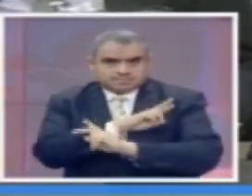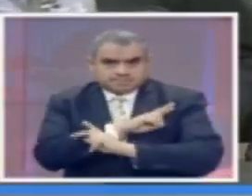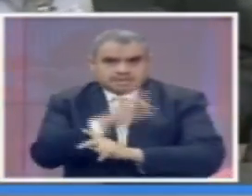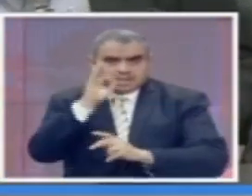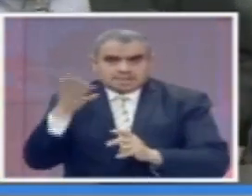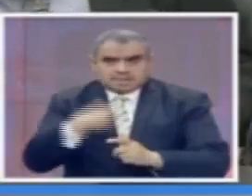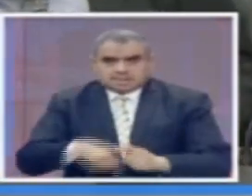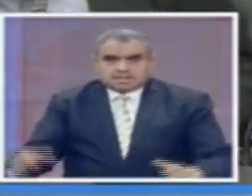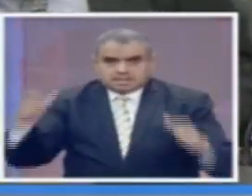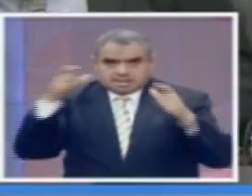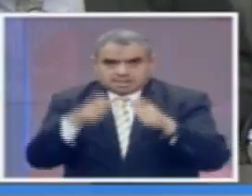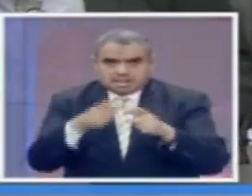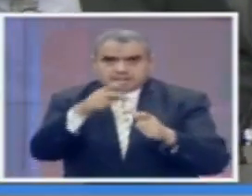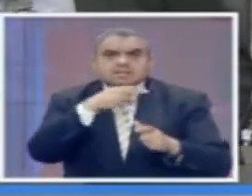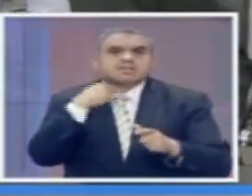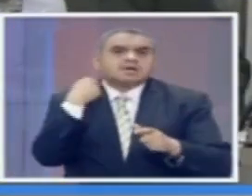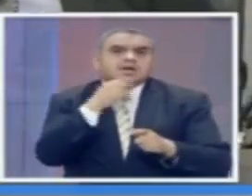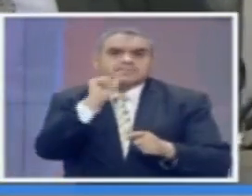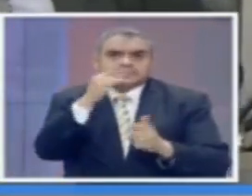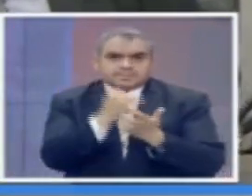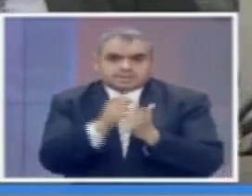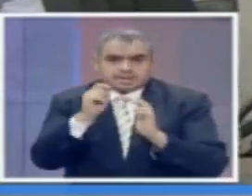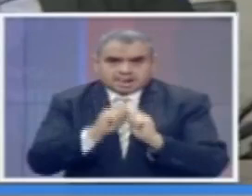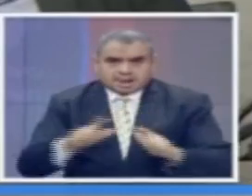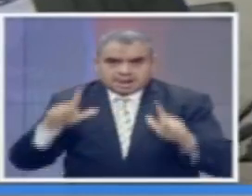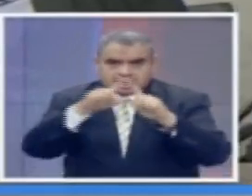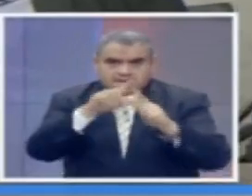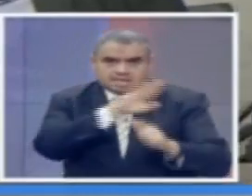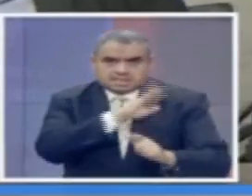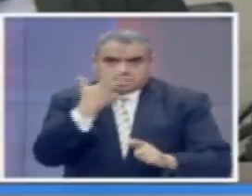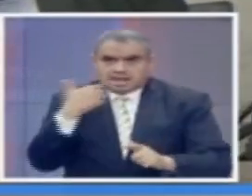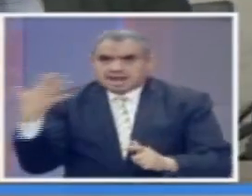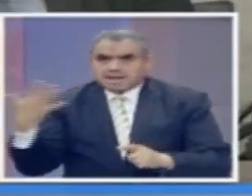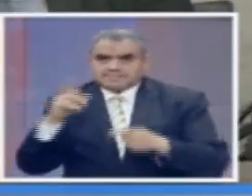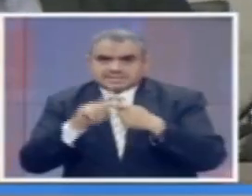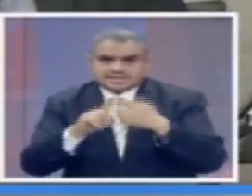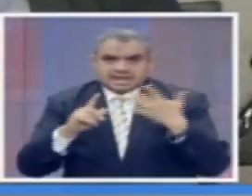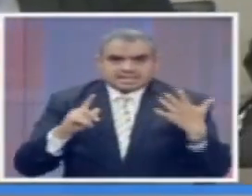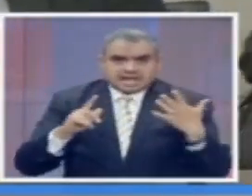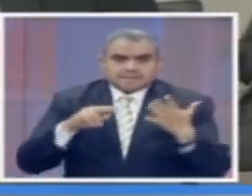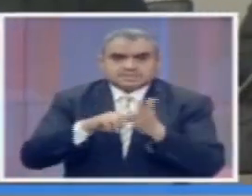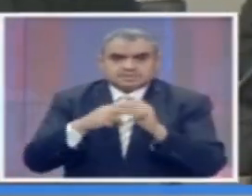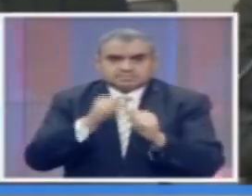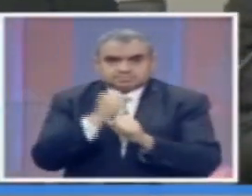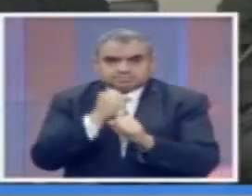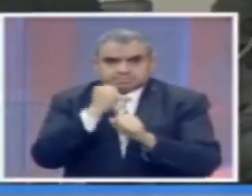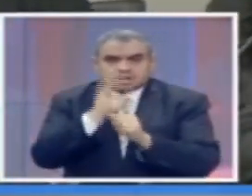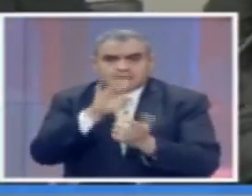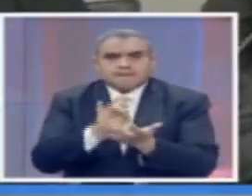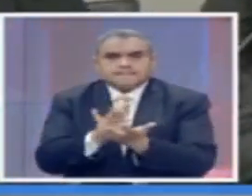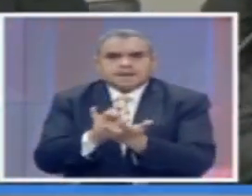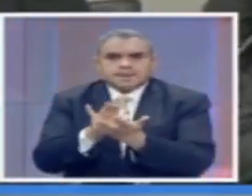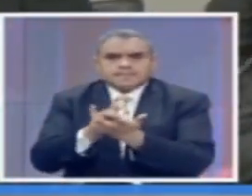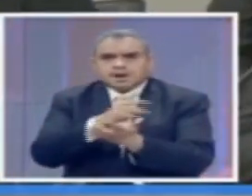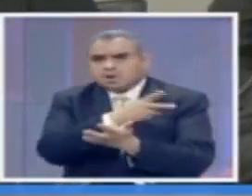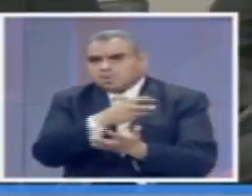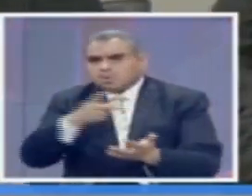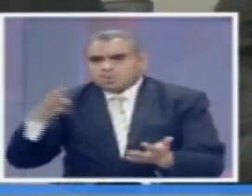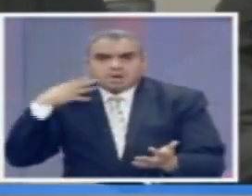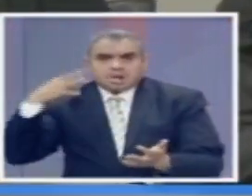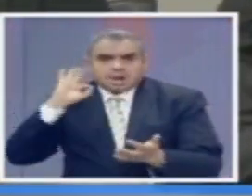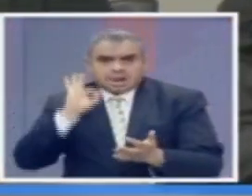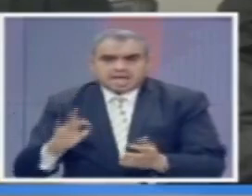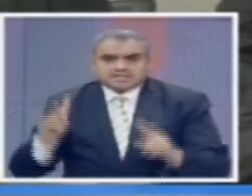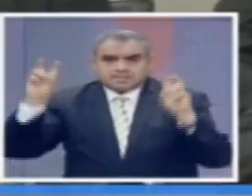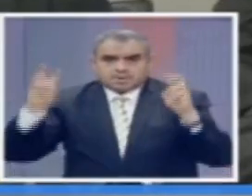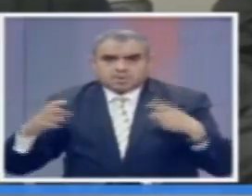ويليامز خلال جلسة مجلس الأمن إلى أن اللجنة العسكرية 5+5 تعمل على إخراج المرتزقة من ليبيا، مؤكدة أن وقف